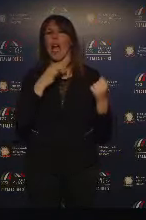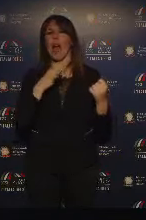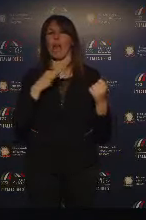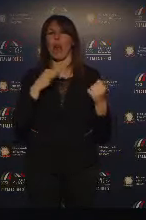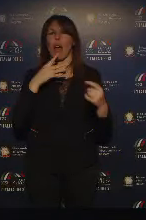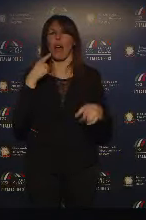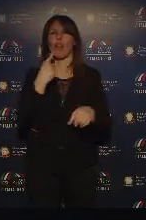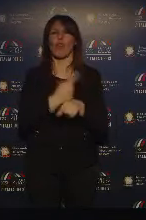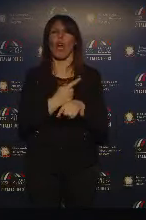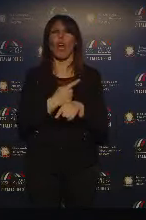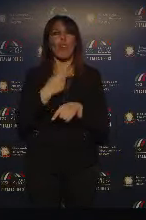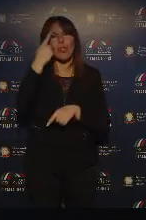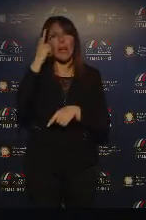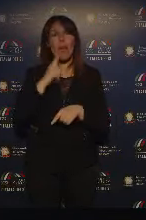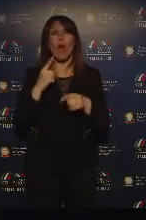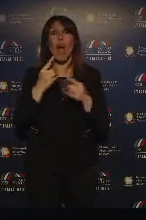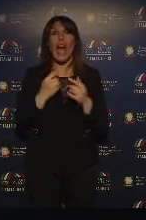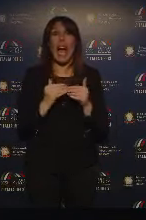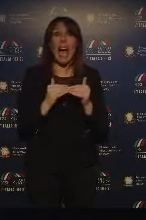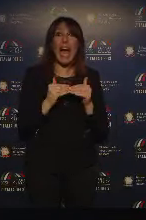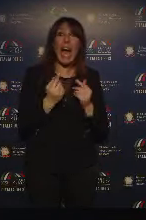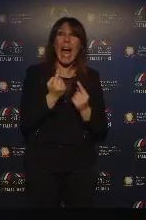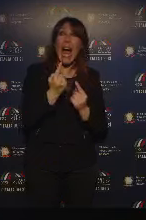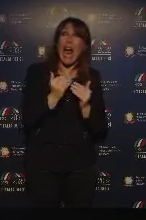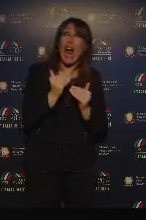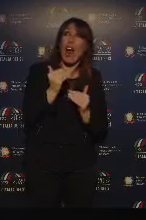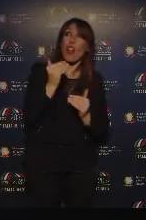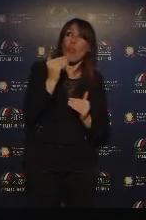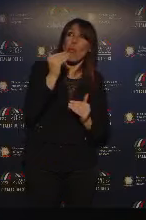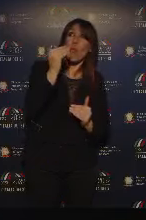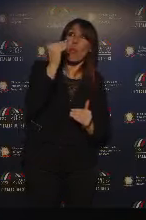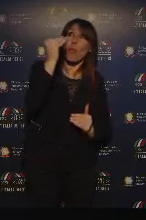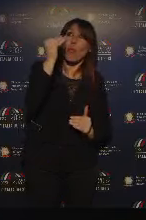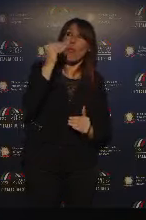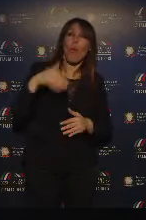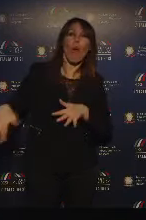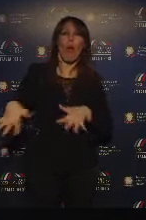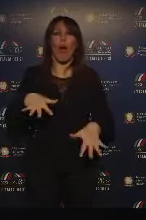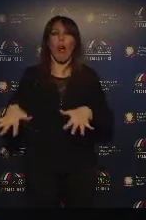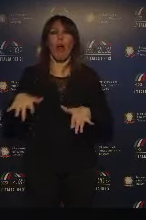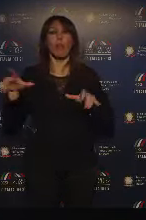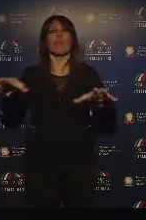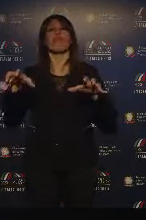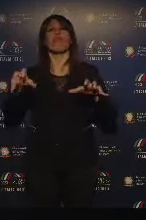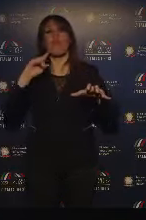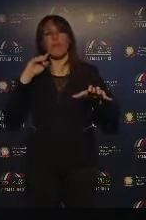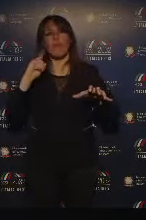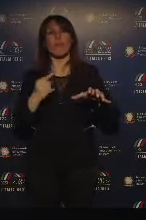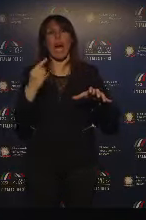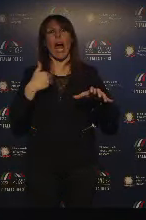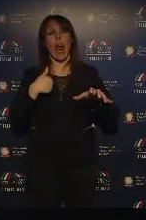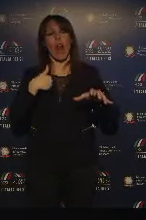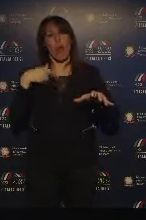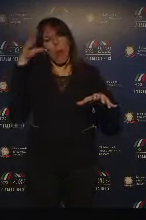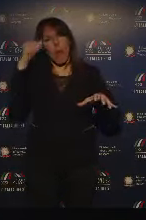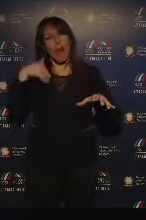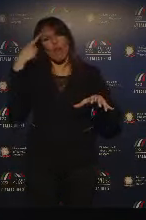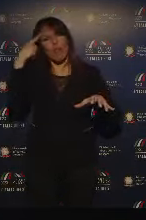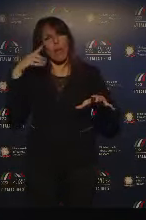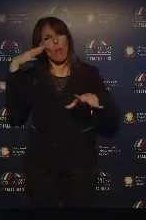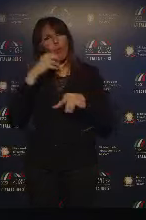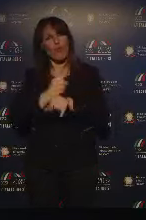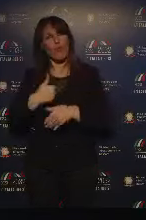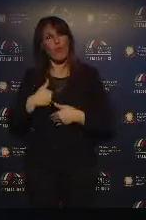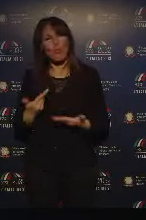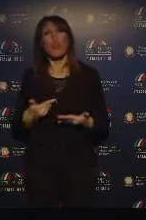alta è una struttura meglio assorbe eventuali scosse sismiche e quindi sarà non solo